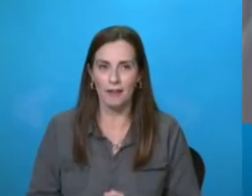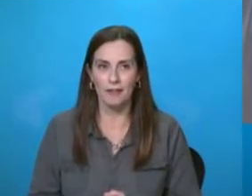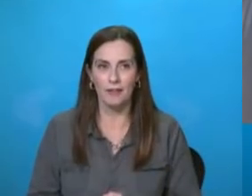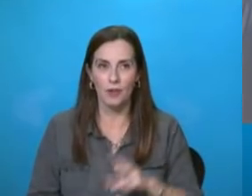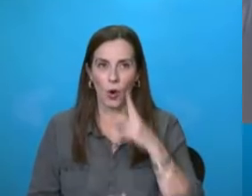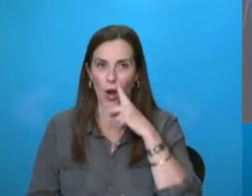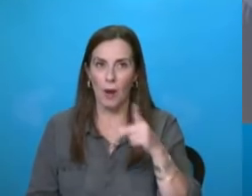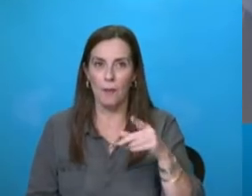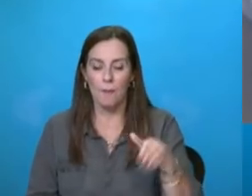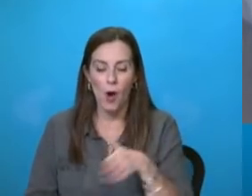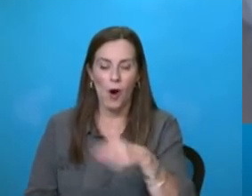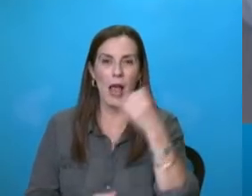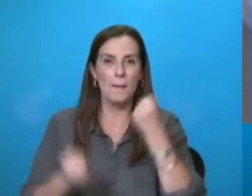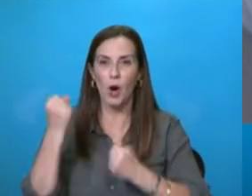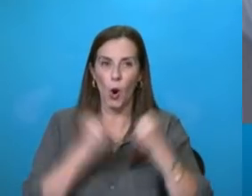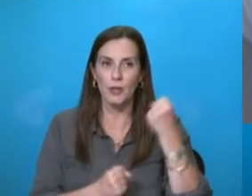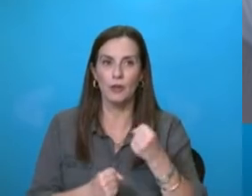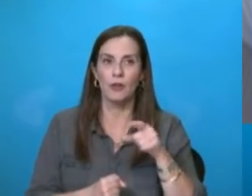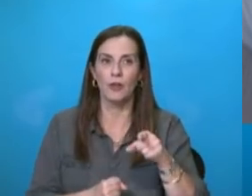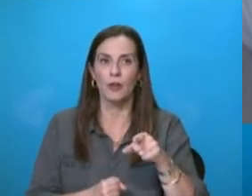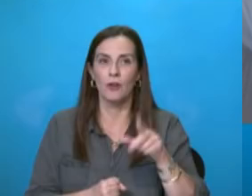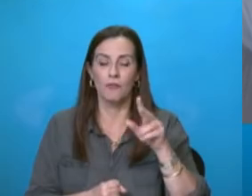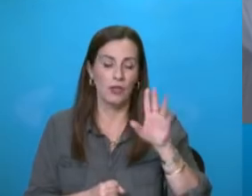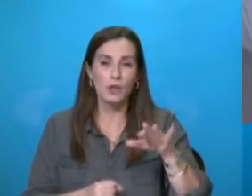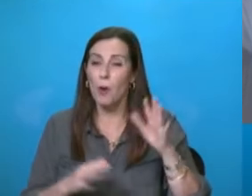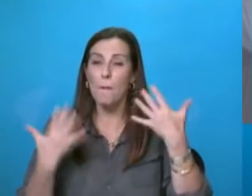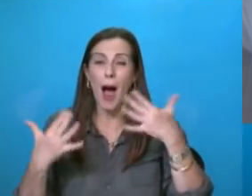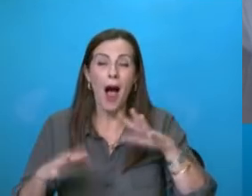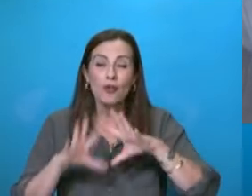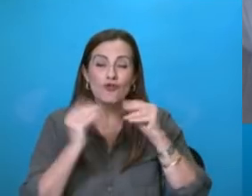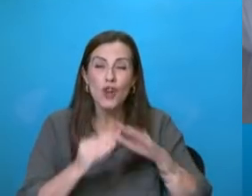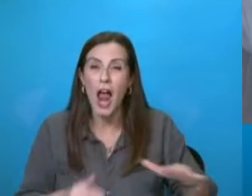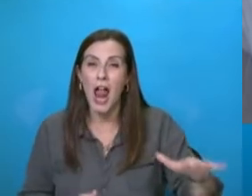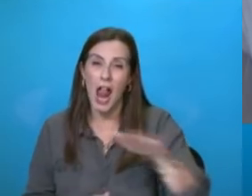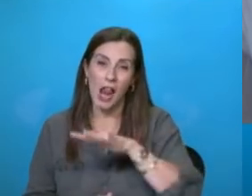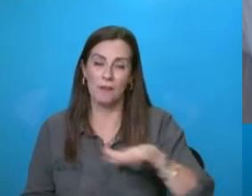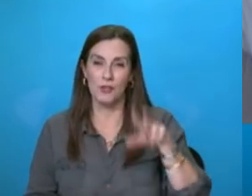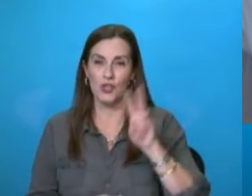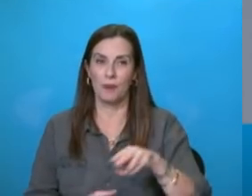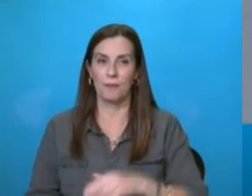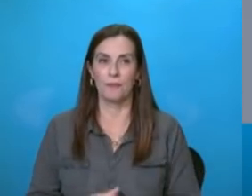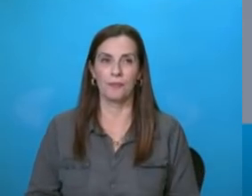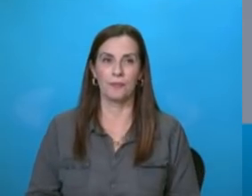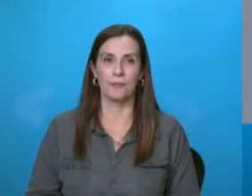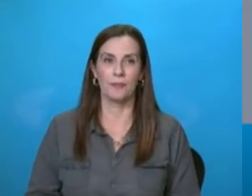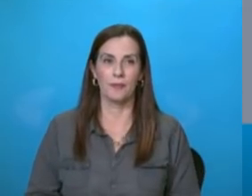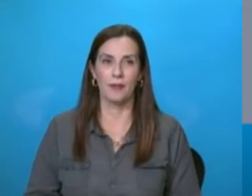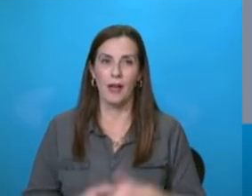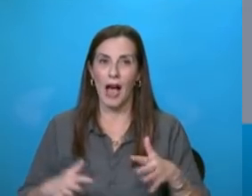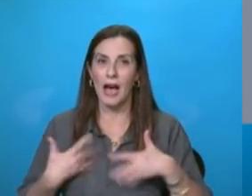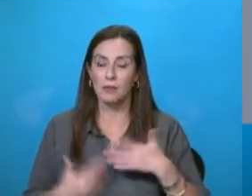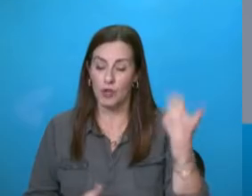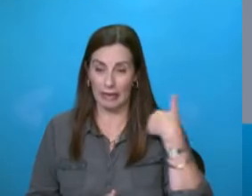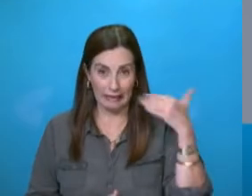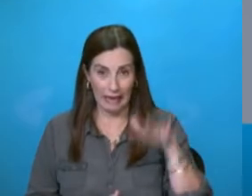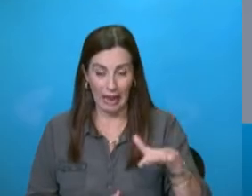לראות פה מבוך מכוניות, מבוך שתי קומות. יש כאן פארק שלם. השמחה שהייתה לי